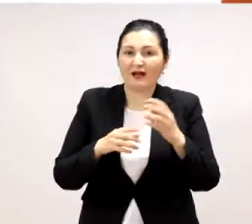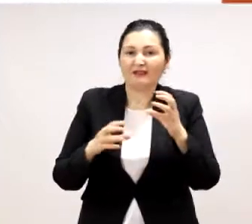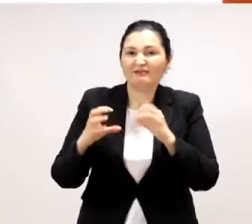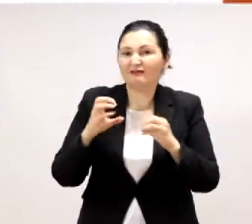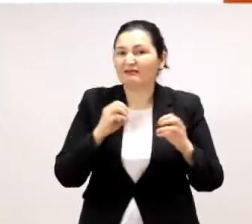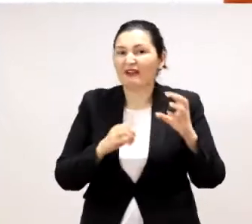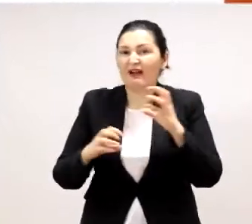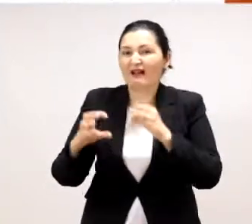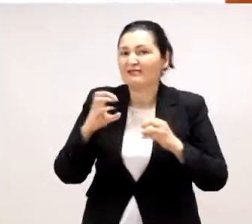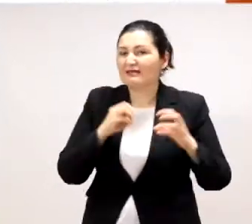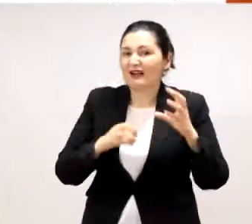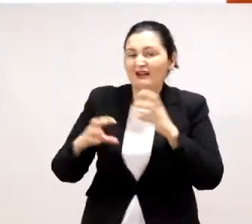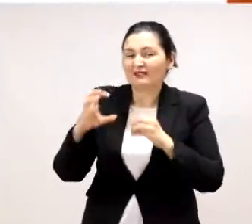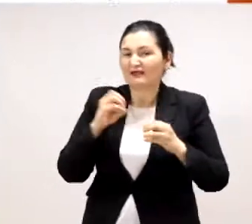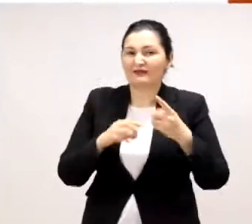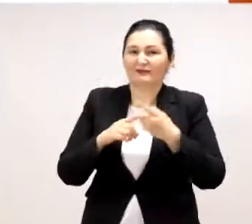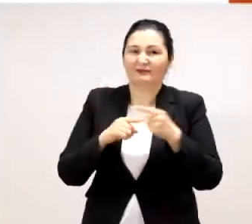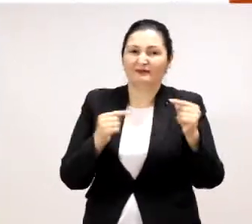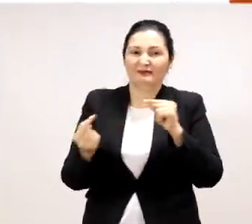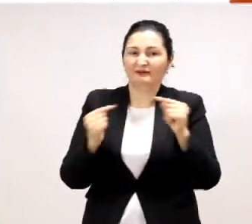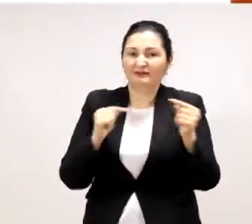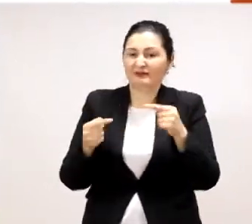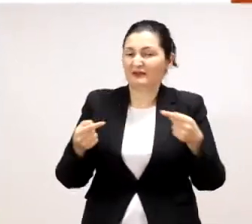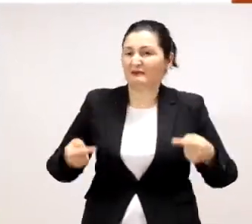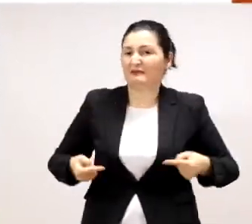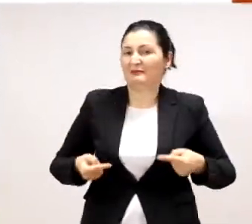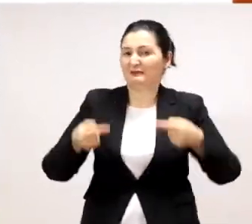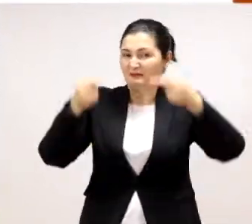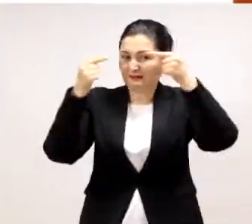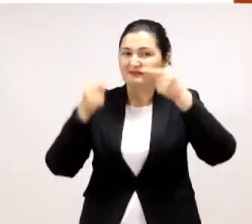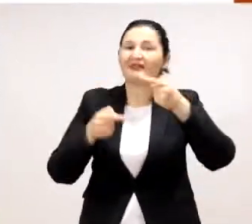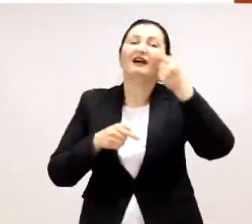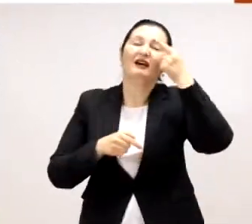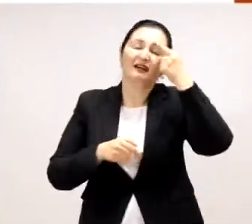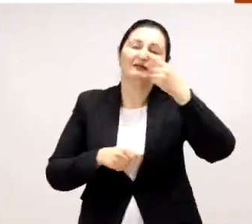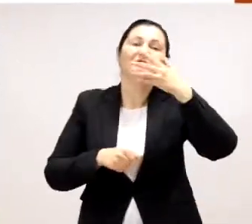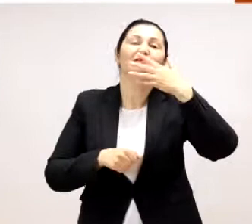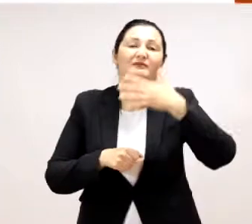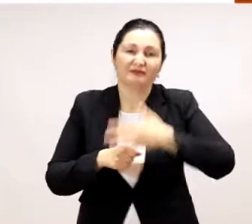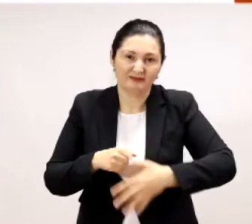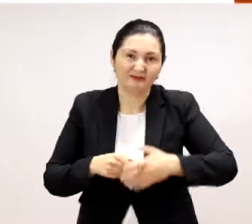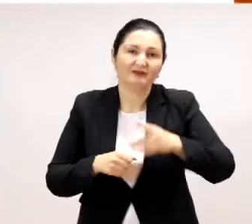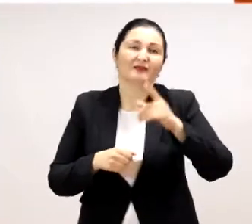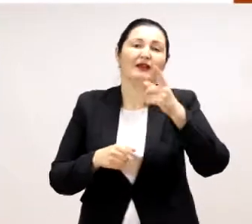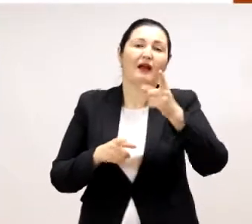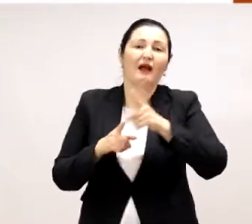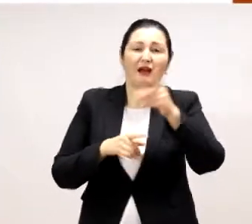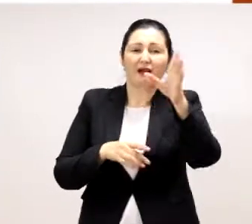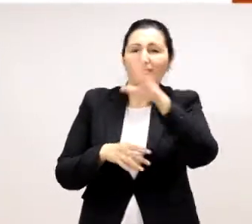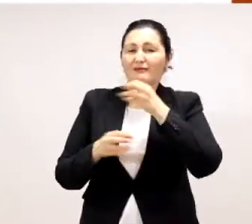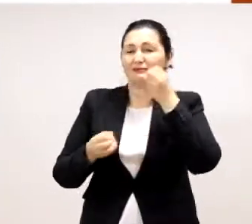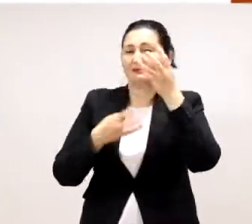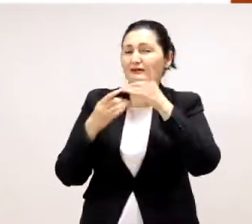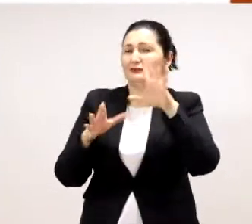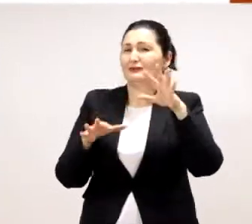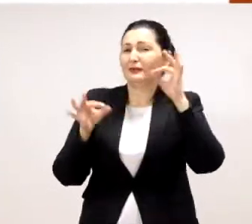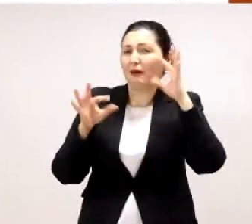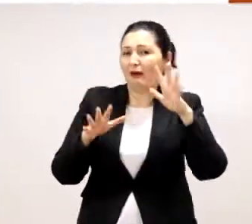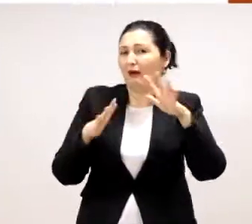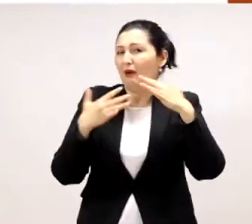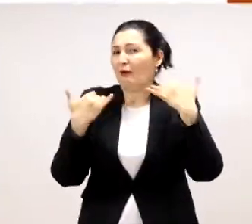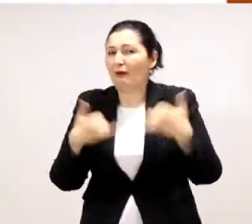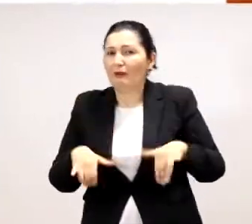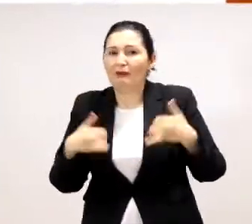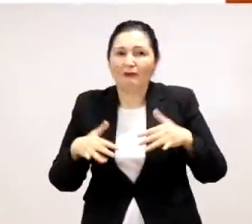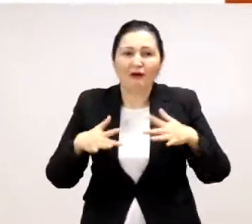خورده خزان میکنند، گفت آن مرد. آدمان رفتند، صدبرگ ها گریان، گل های دیگر حیران